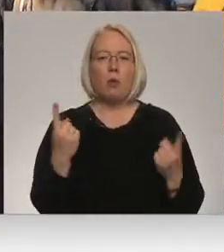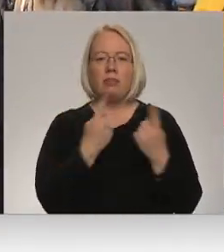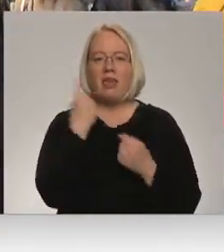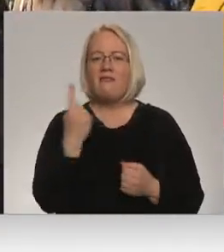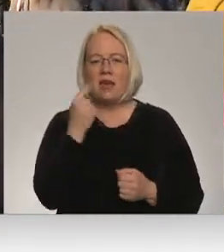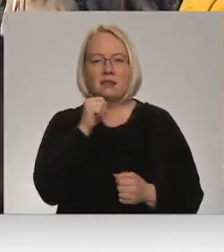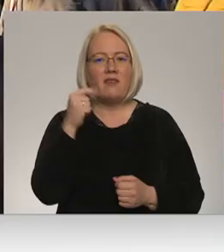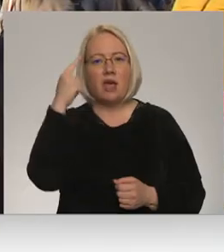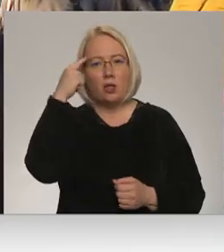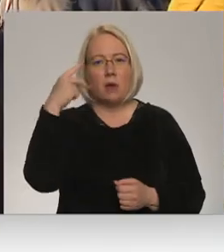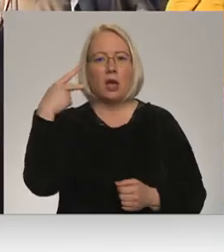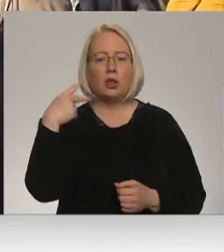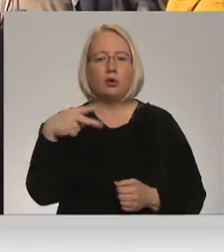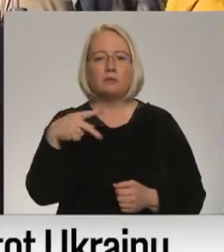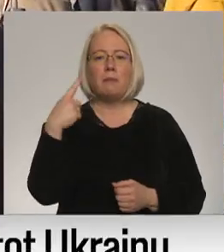ka